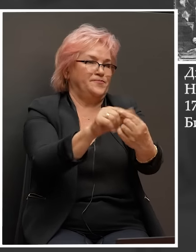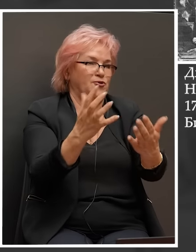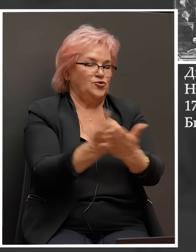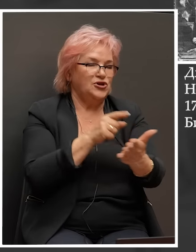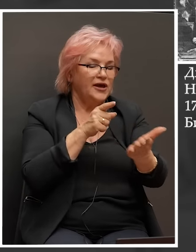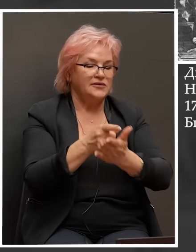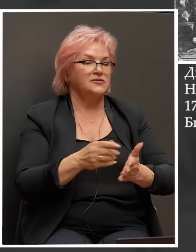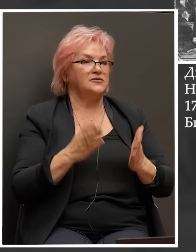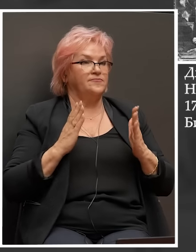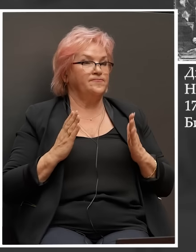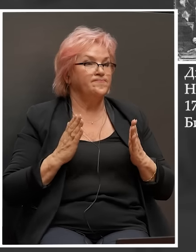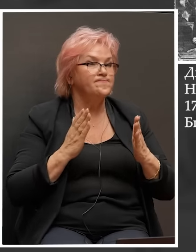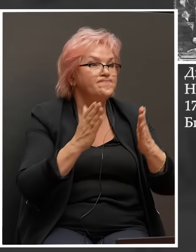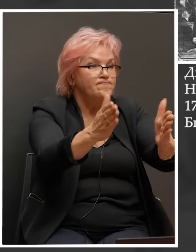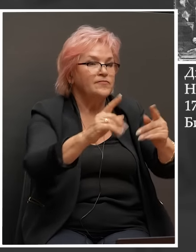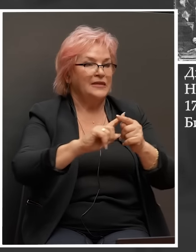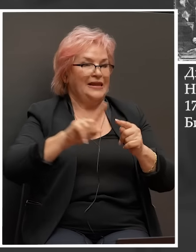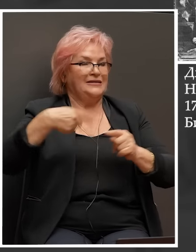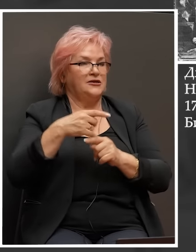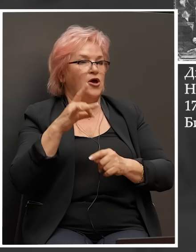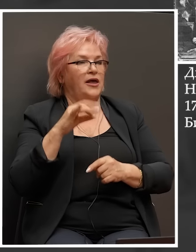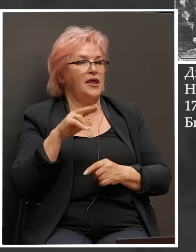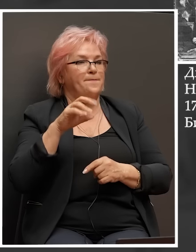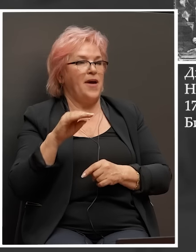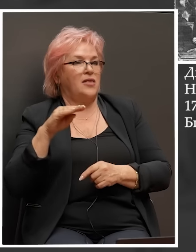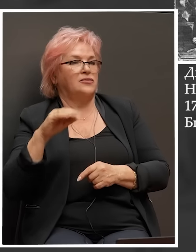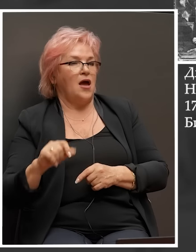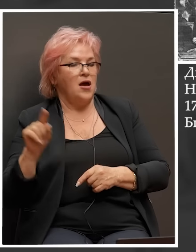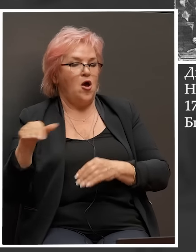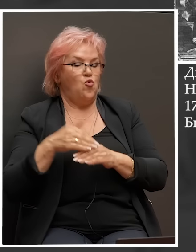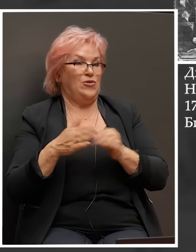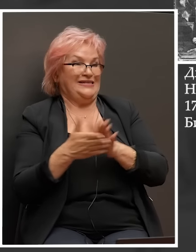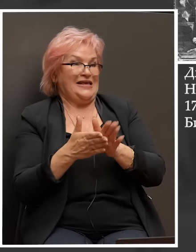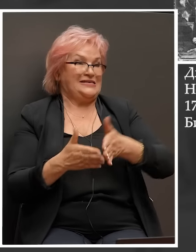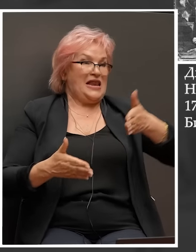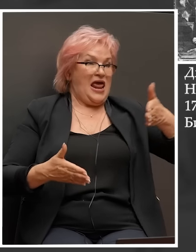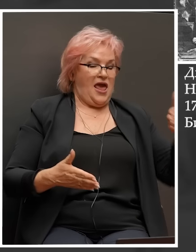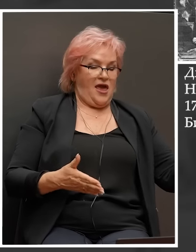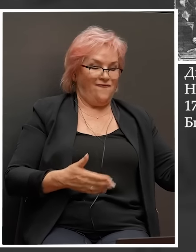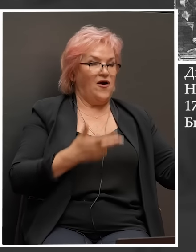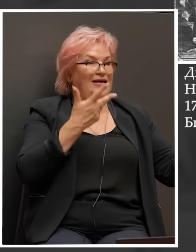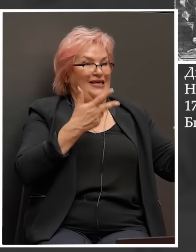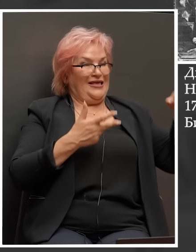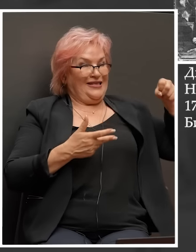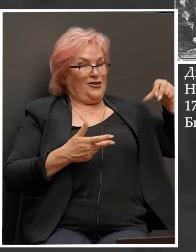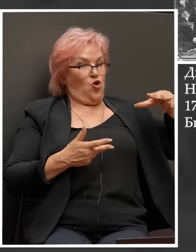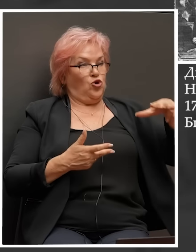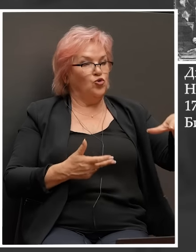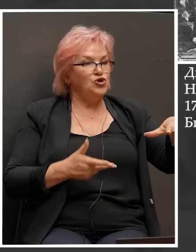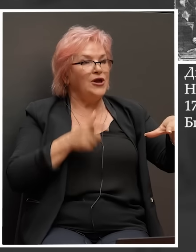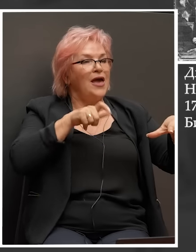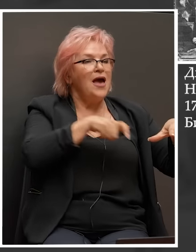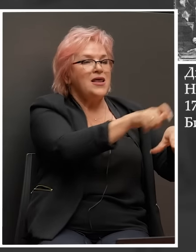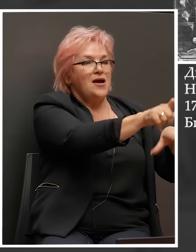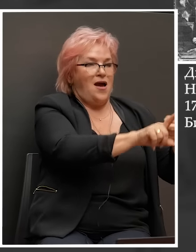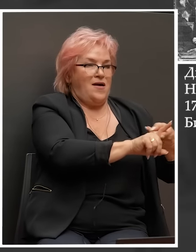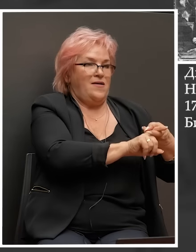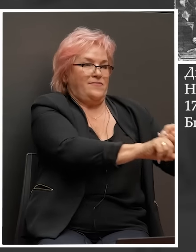Значит, Виа Репета пробивается следующее. Репета – это улица, которая у нас с левой стороны, трехлучья, к реке.